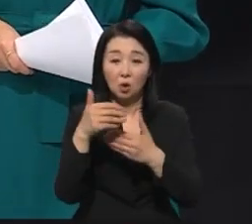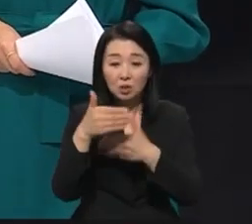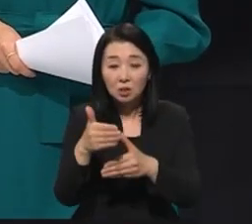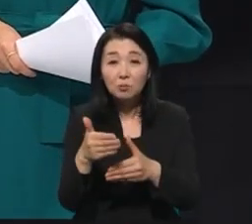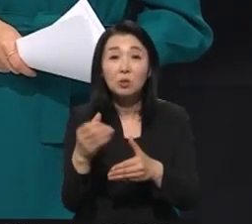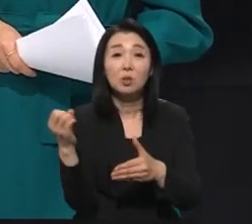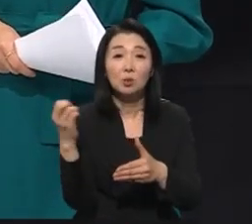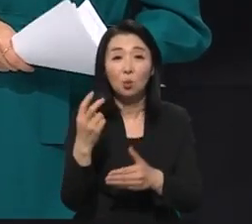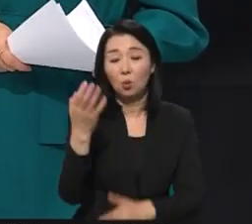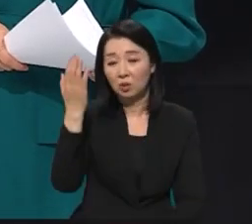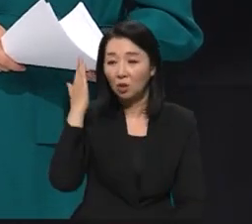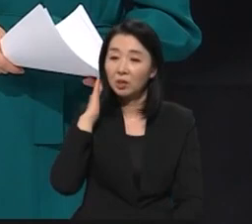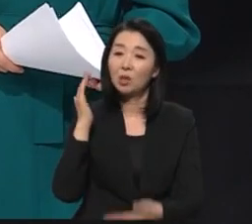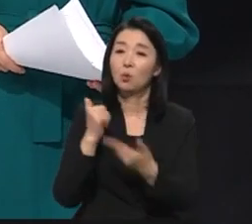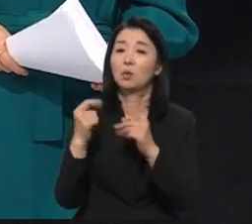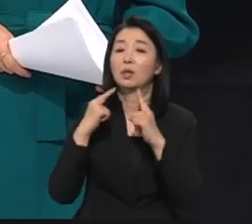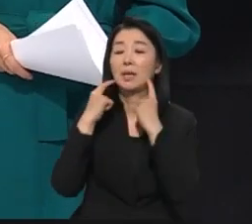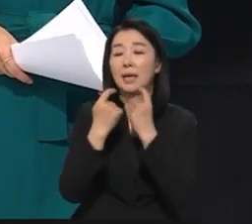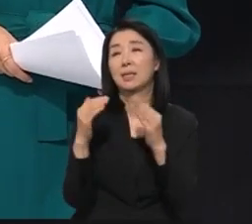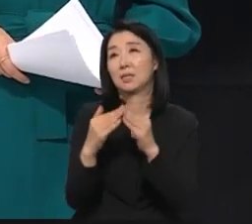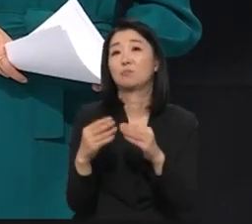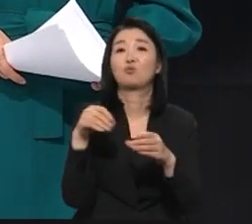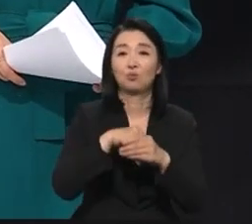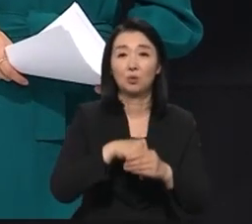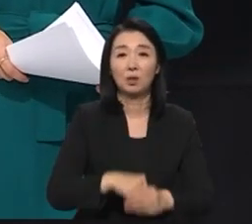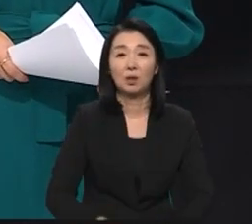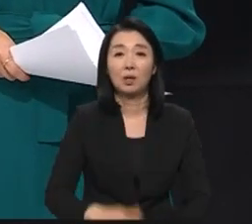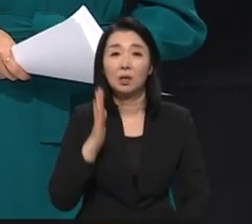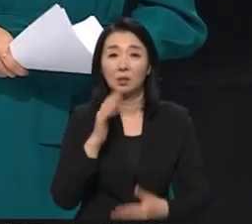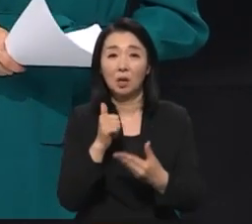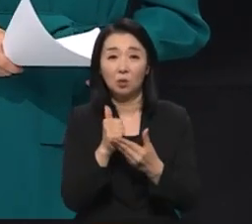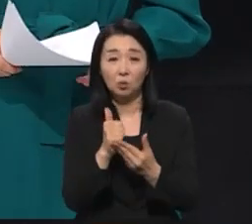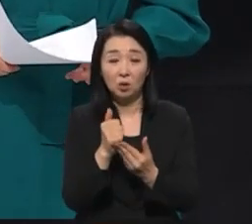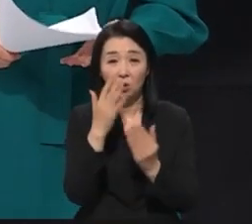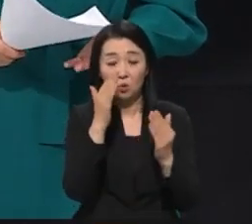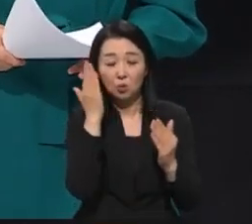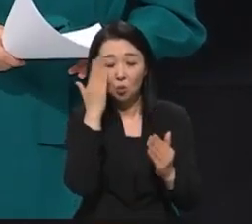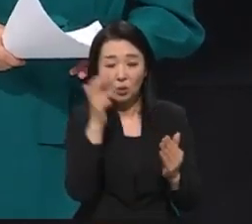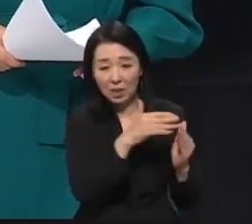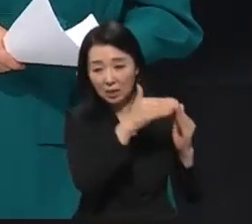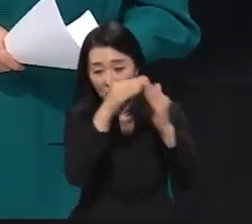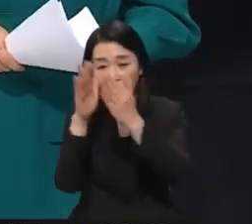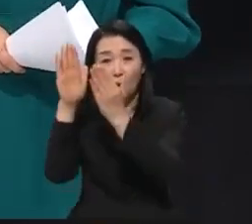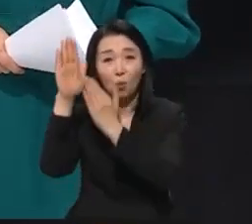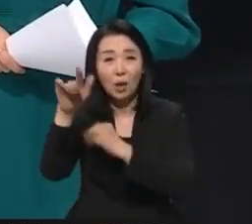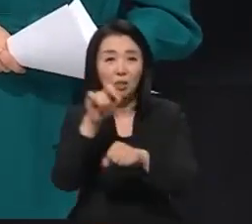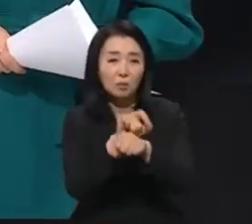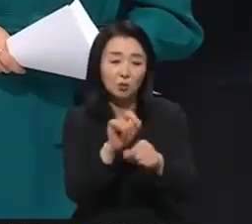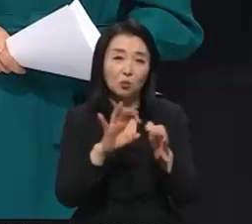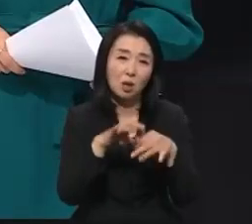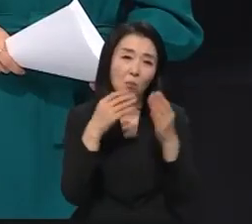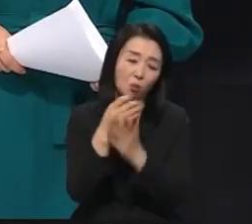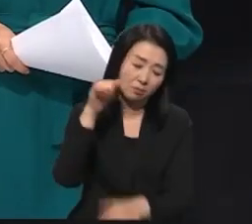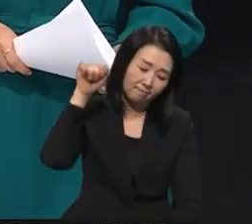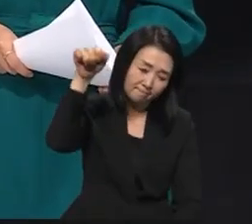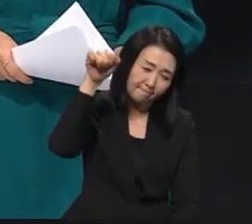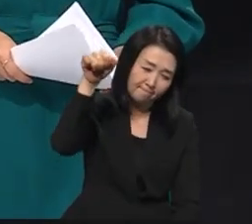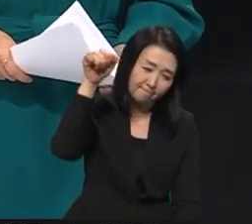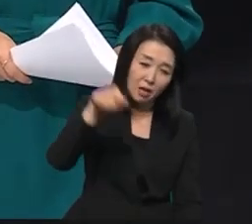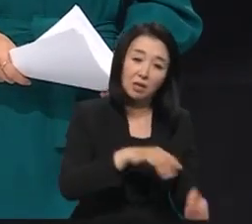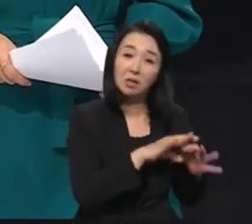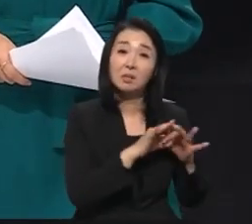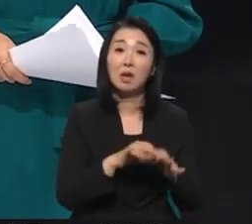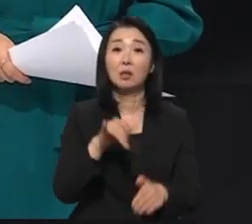직무실과 전직 대통령 사저를 추가하기로 한 겁니다 대통령실이 용산으로 이전한 뒤에 집무실 주변에서 집회와 시위가